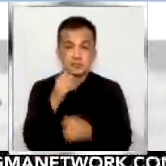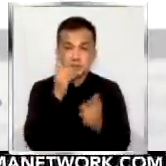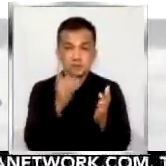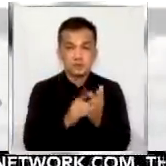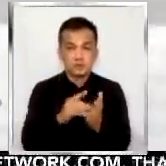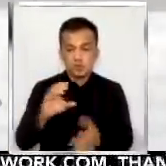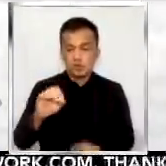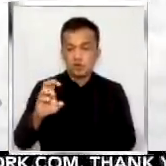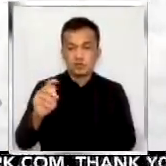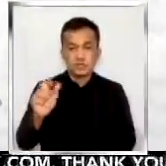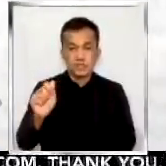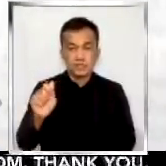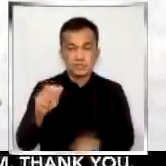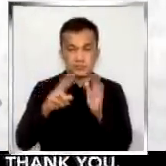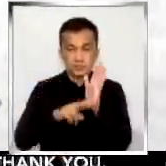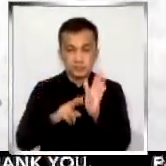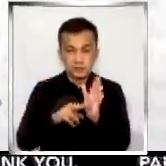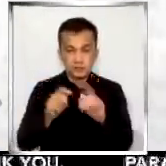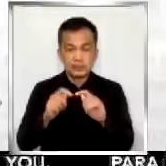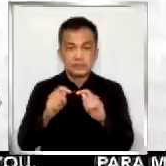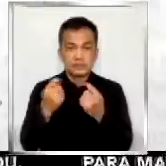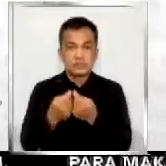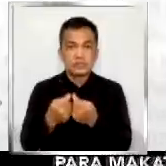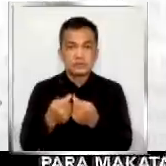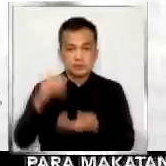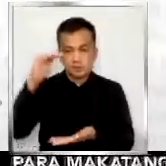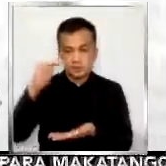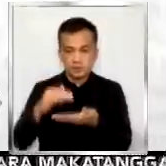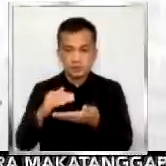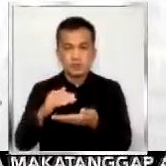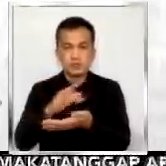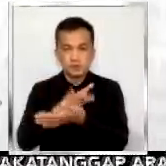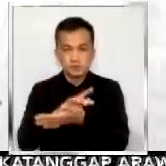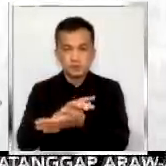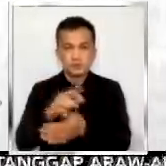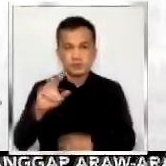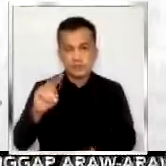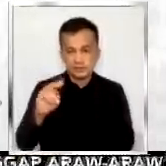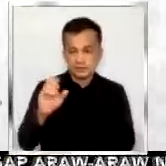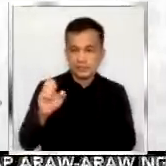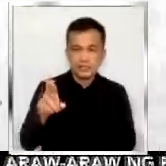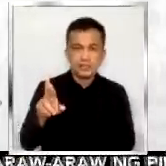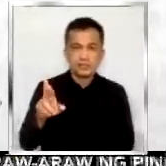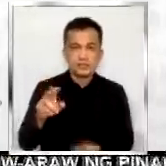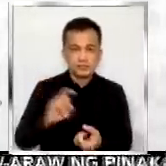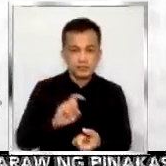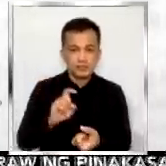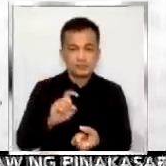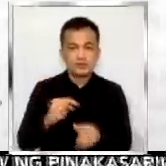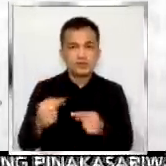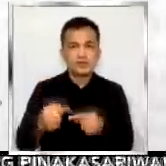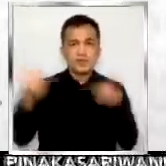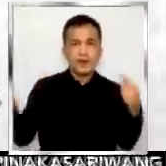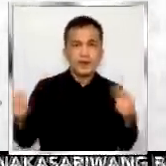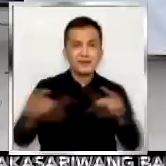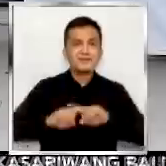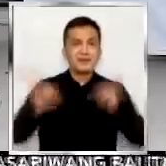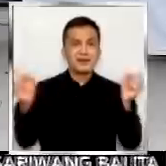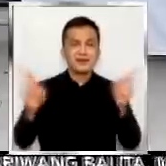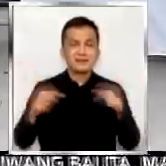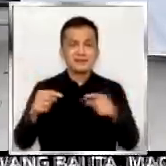Team, nagkaroon ng pagbaba sa COVID cases sa National Capital Region, kabaligtaran sa inaasahang pagtaas ngayong holiday